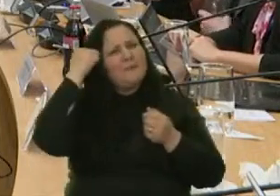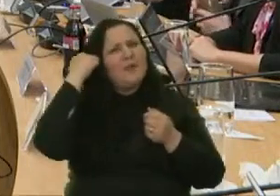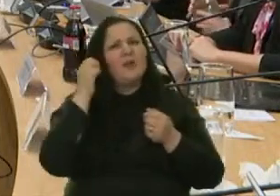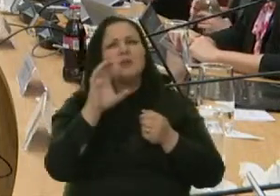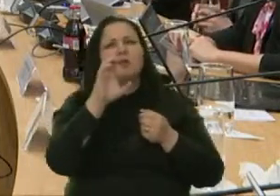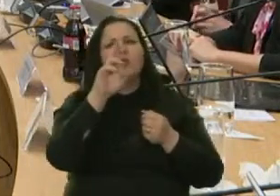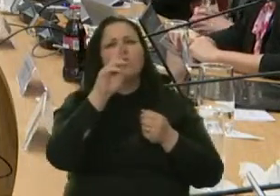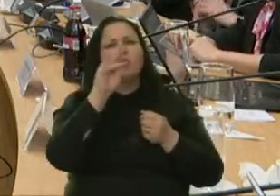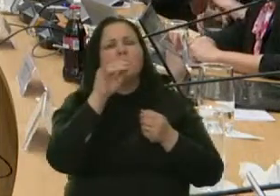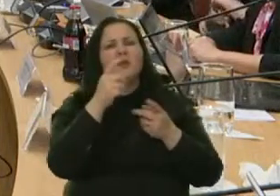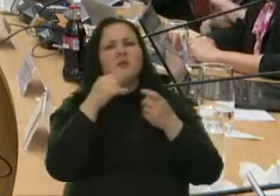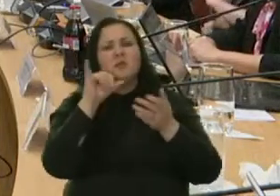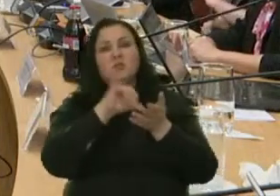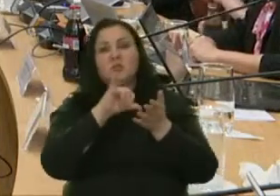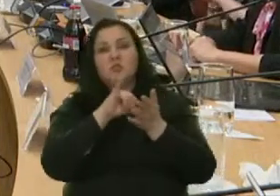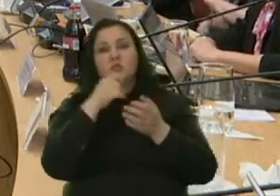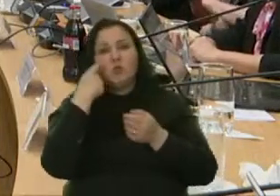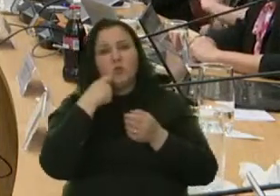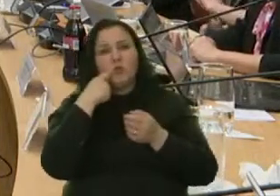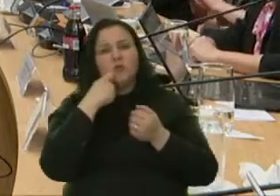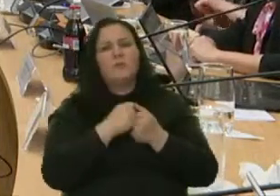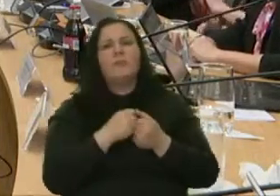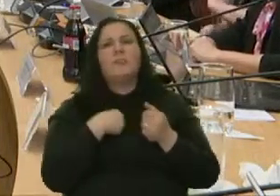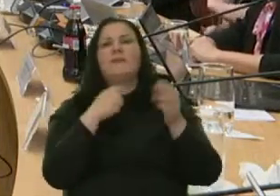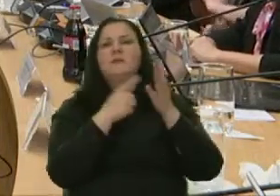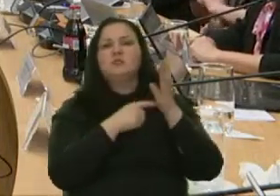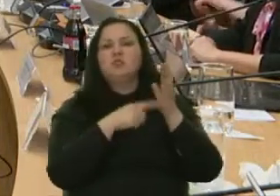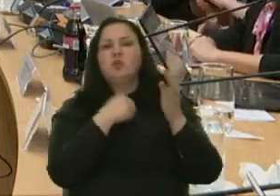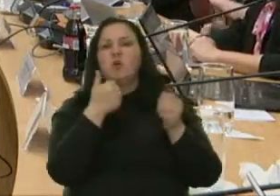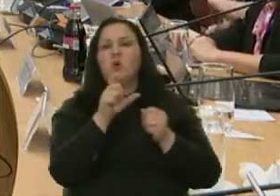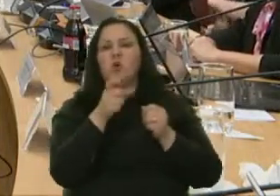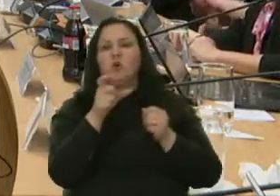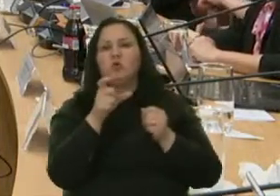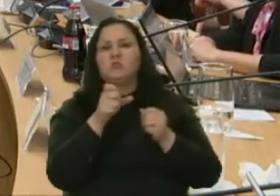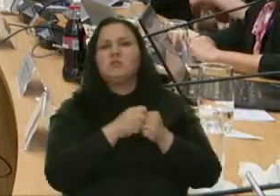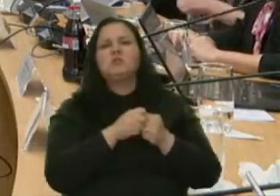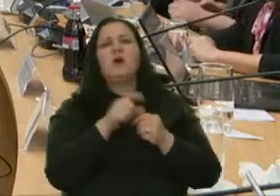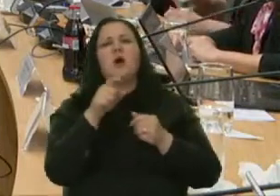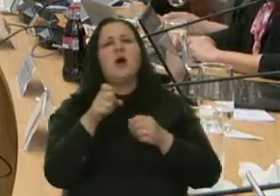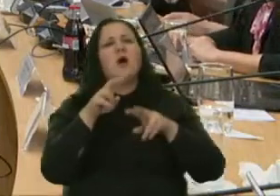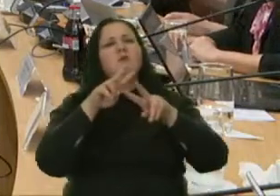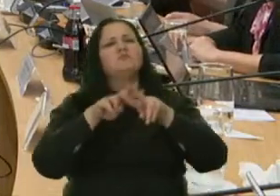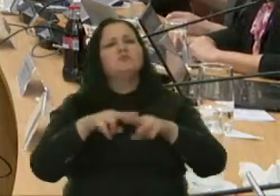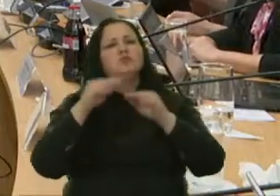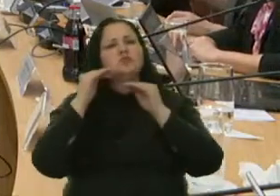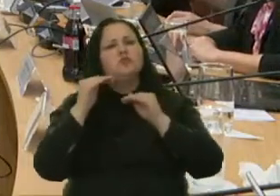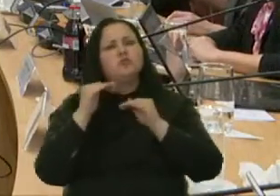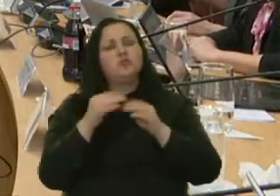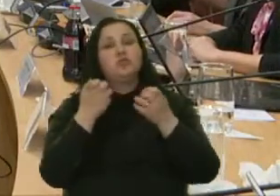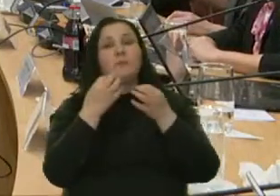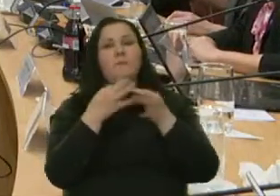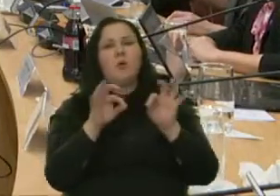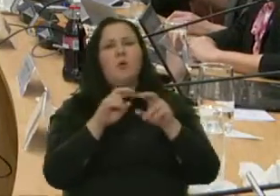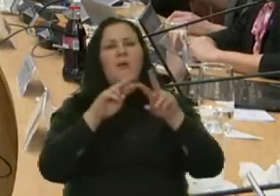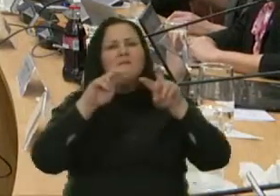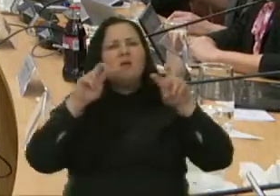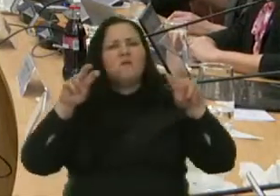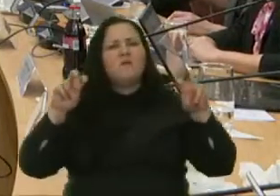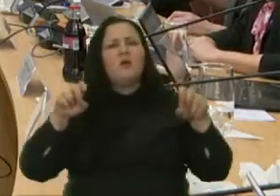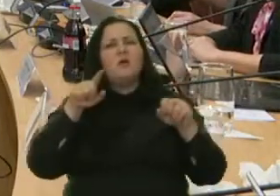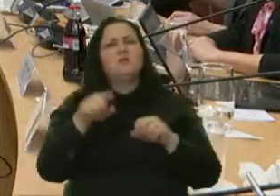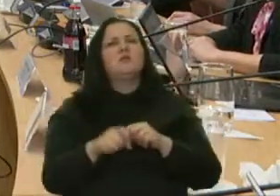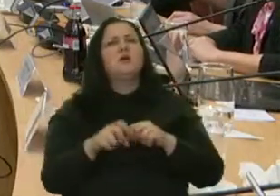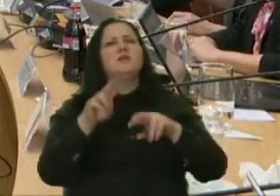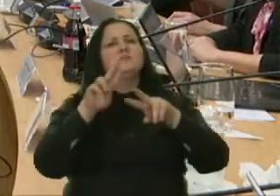din centrul Clujului Solicit o situație a stocurilor și modul cum au fost evaluate stocurile